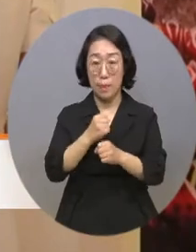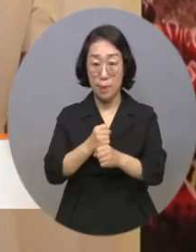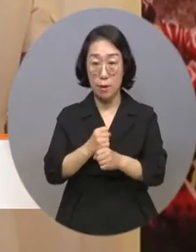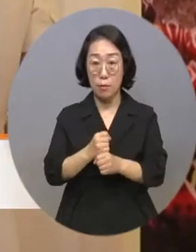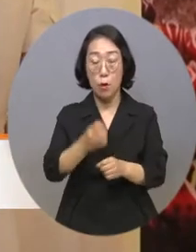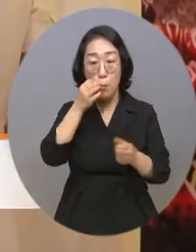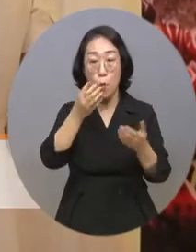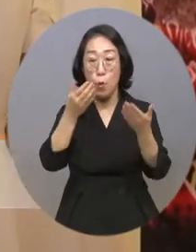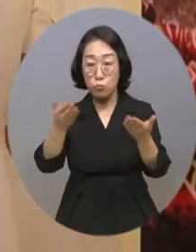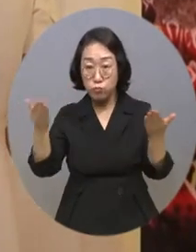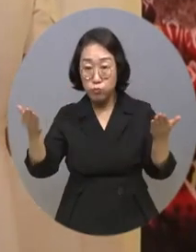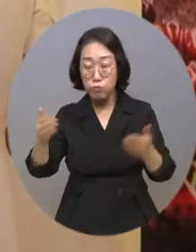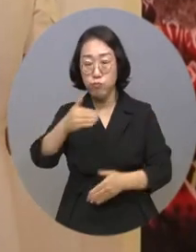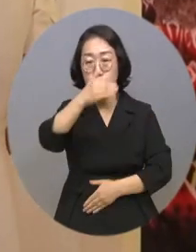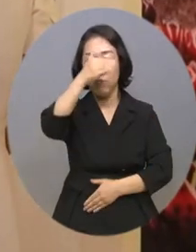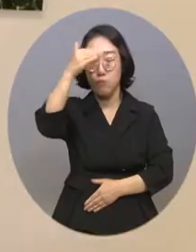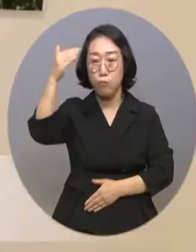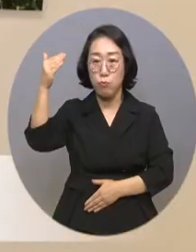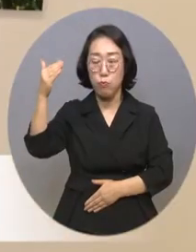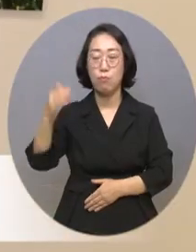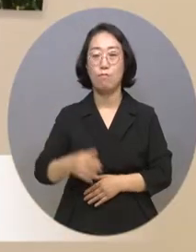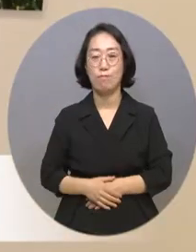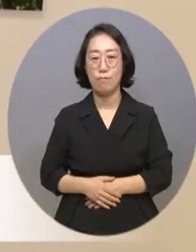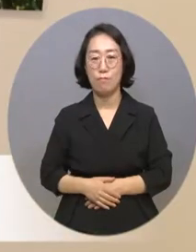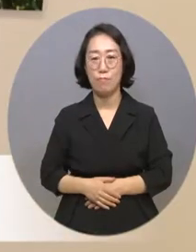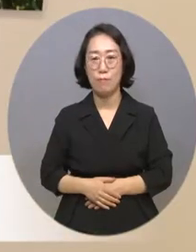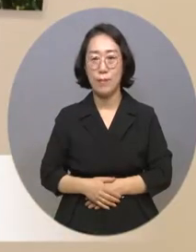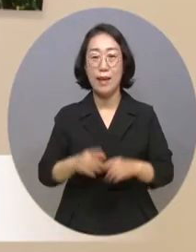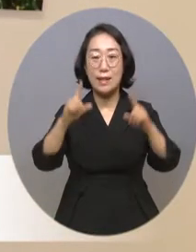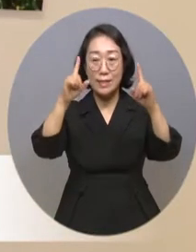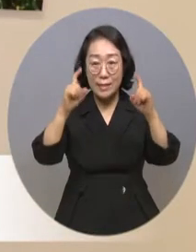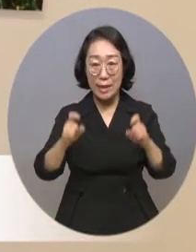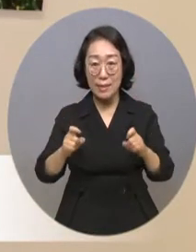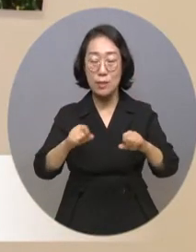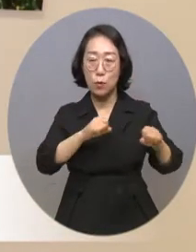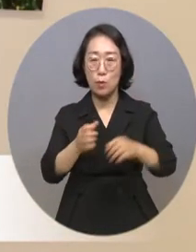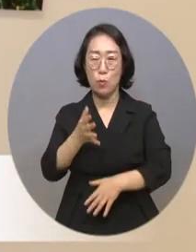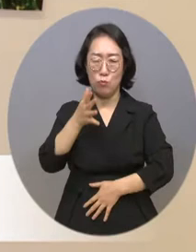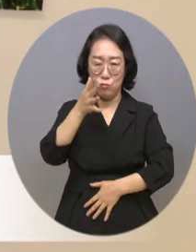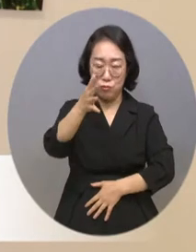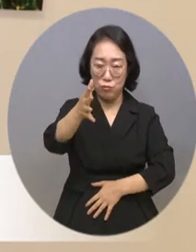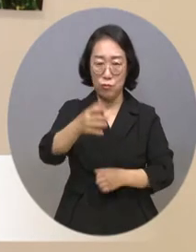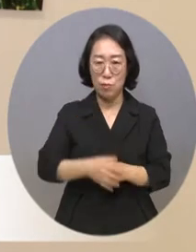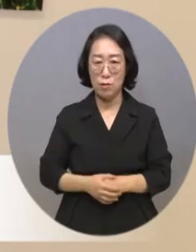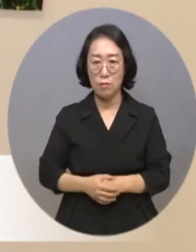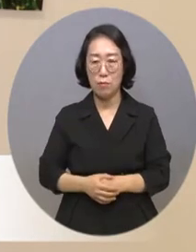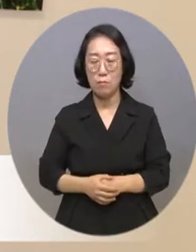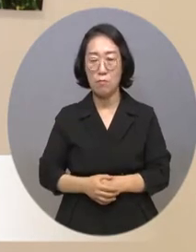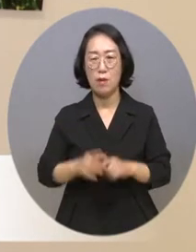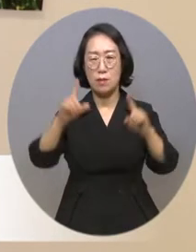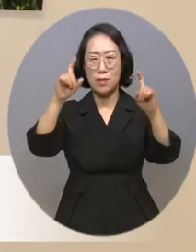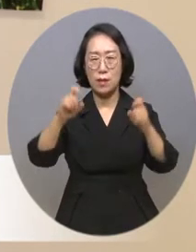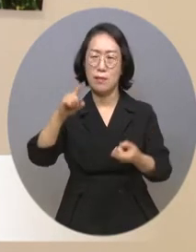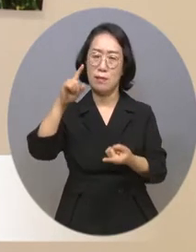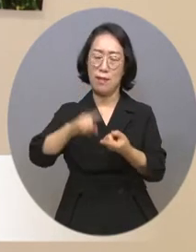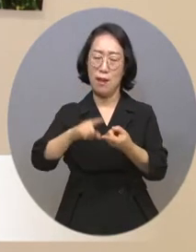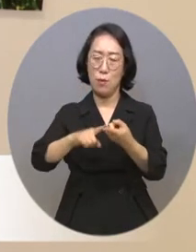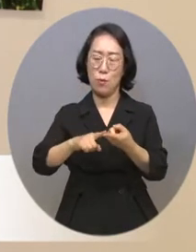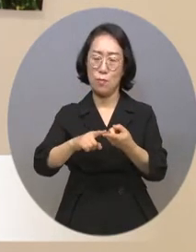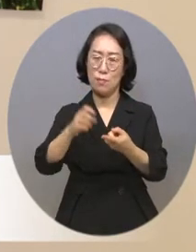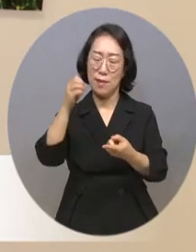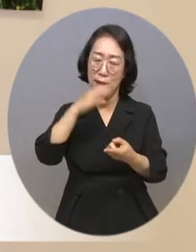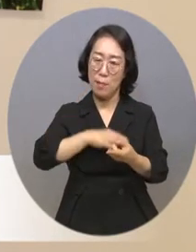시선을 사로잡습니다 다른 작가로 활동을 하면서 정형화된 사진 편 속에서